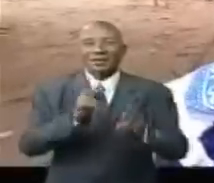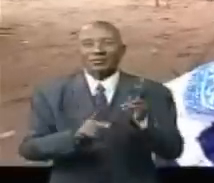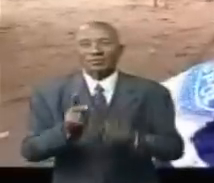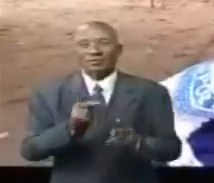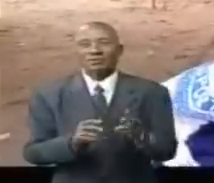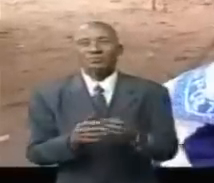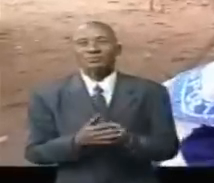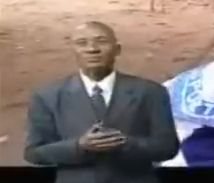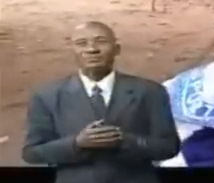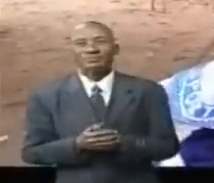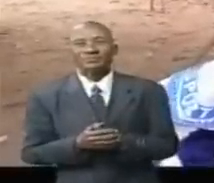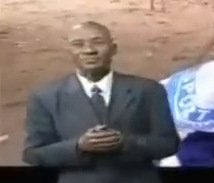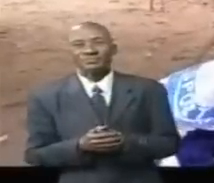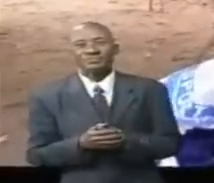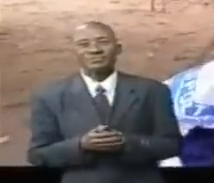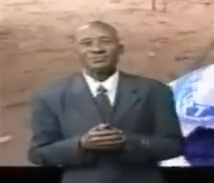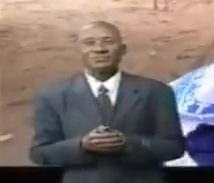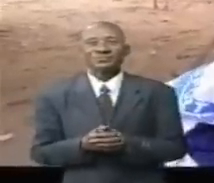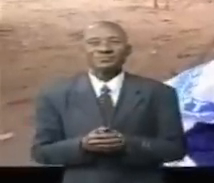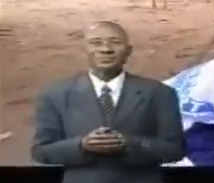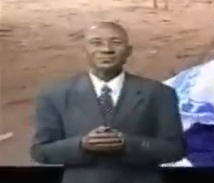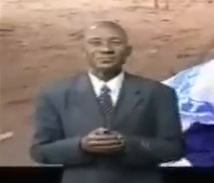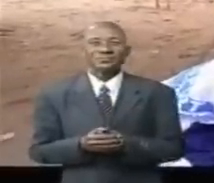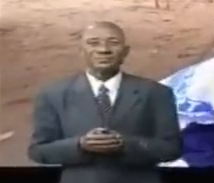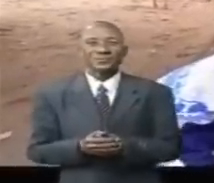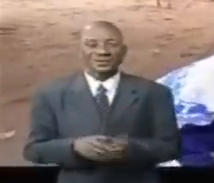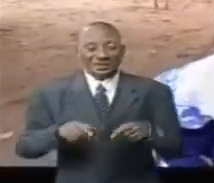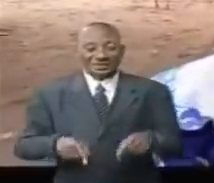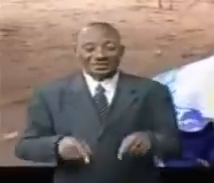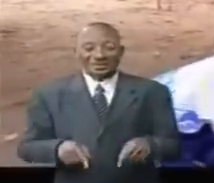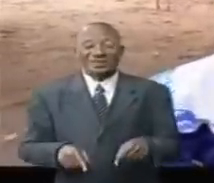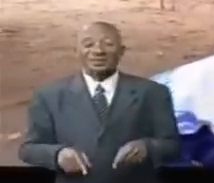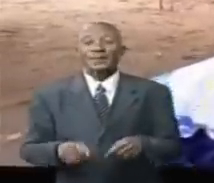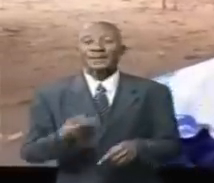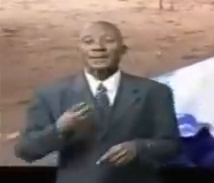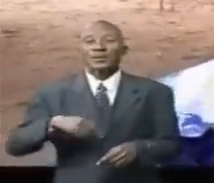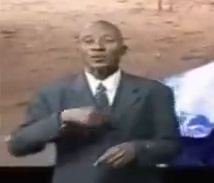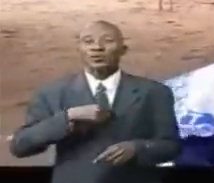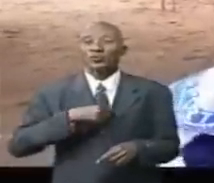L'eau est rare, on n'a pas de courant permanent ici.